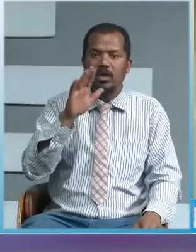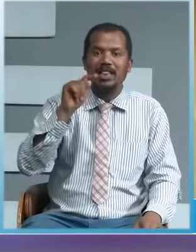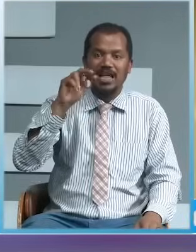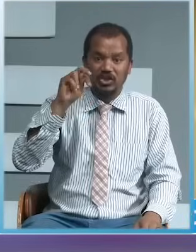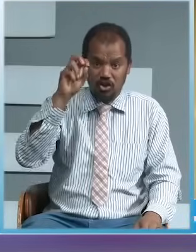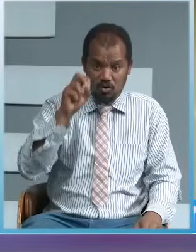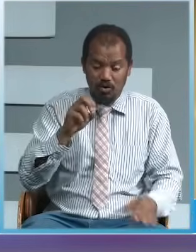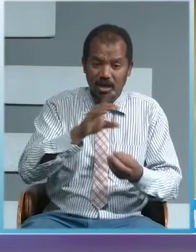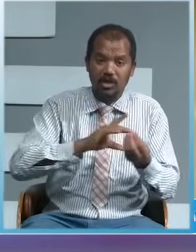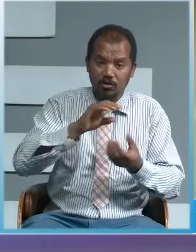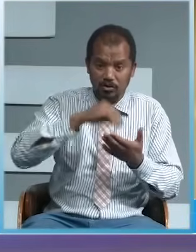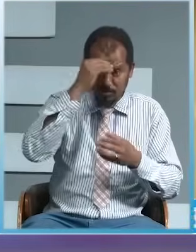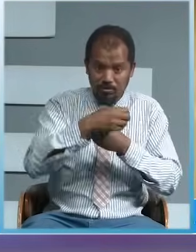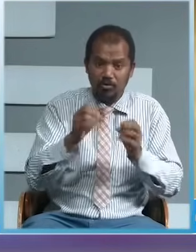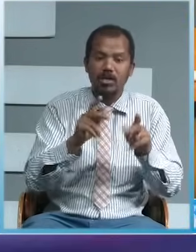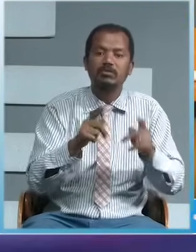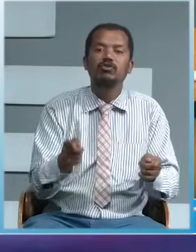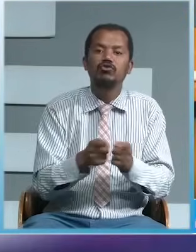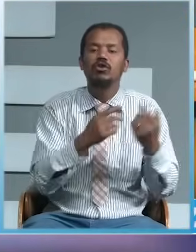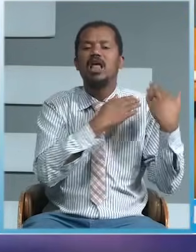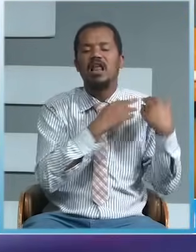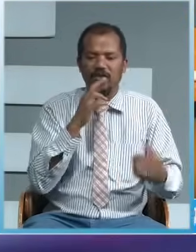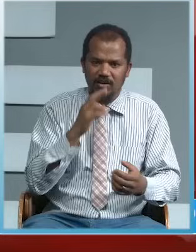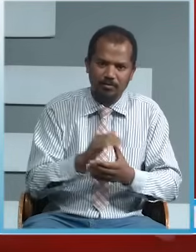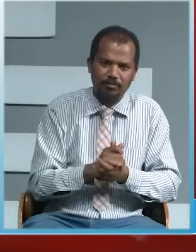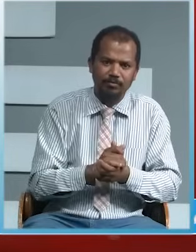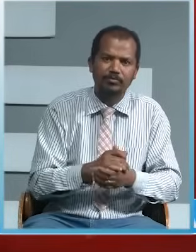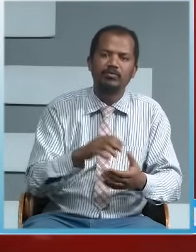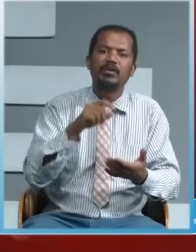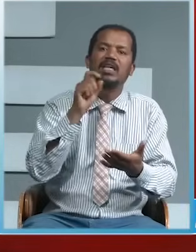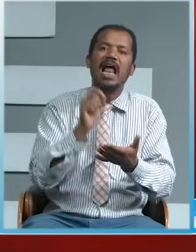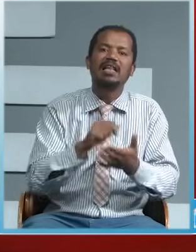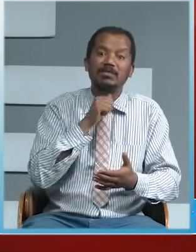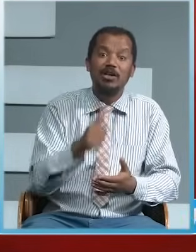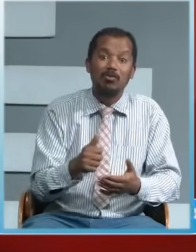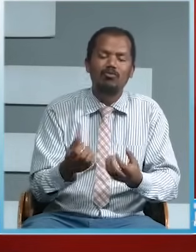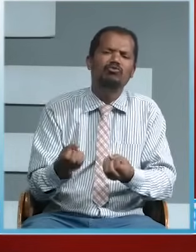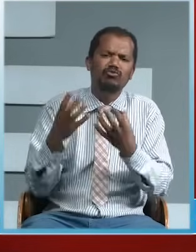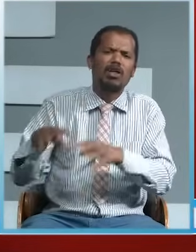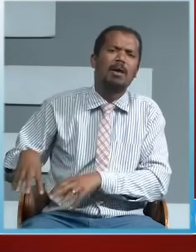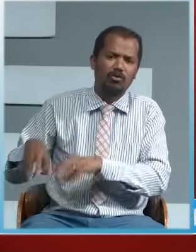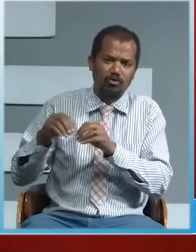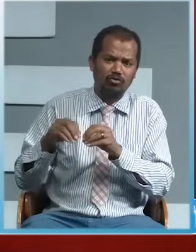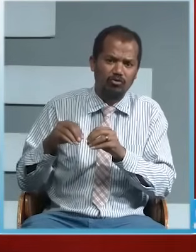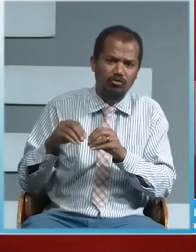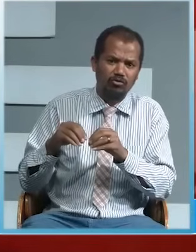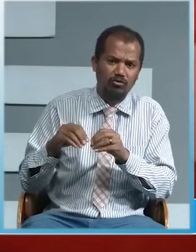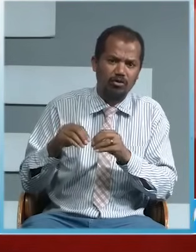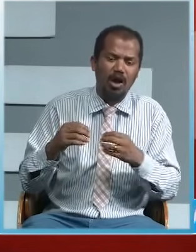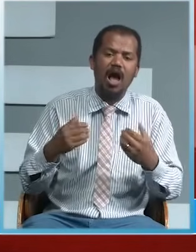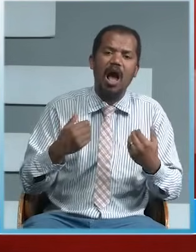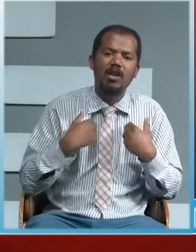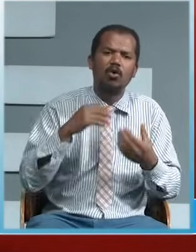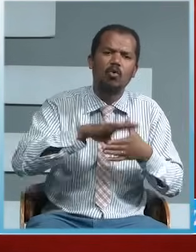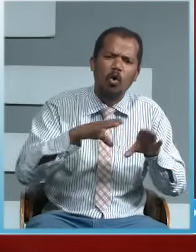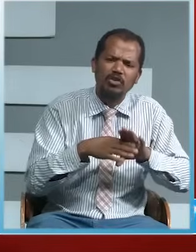ጌታቸው ቢያዝን የክልሉ ትምህርት ቢሮ የህዝብ ግንኙነት ኃላፊ ናቸው። ያልተመዘገቡ በርካታ ተማሪዎች አሉ። ምስራቅ ጎጃም፣